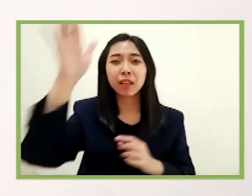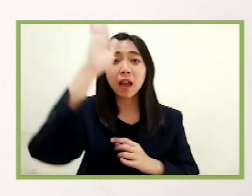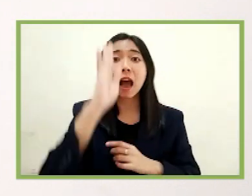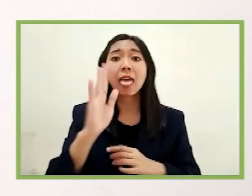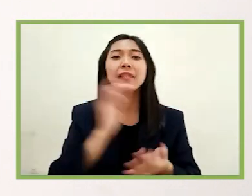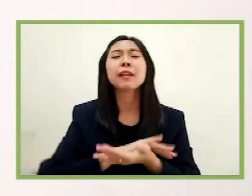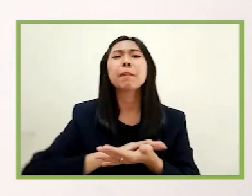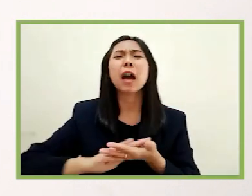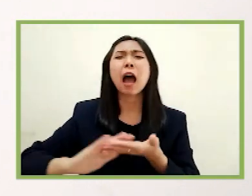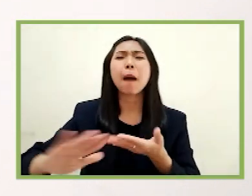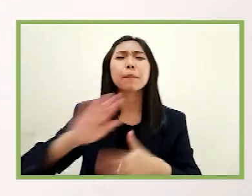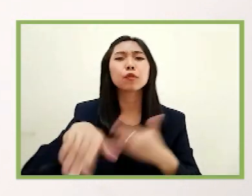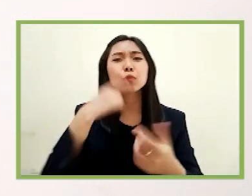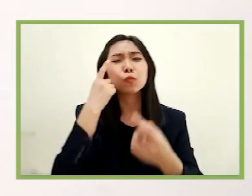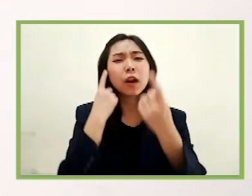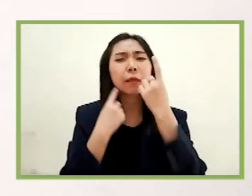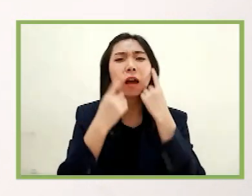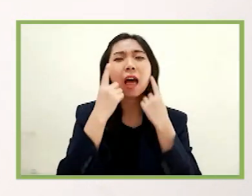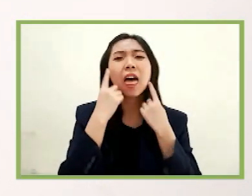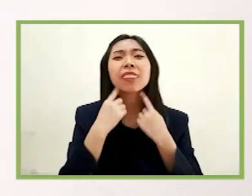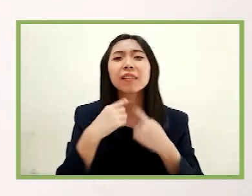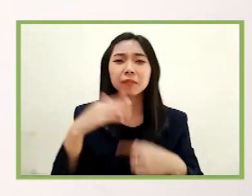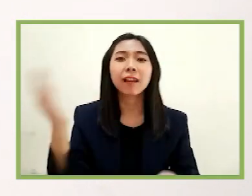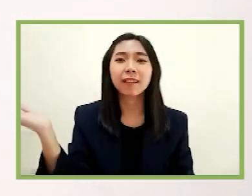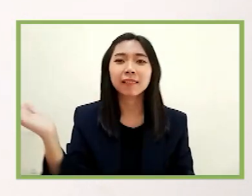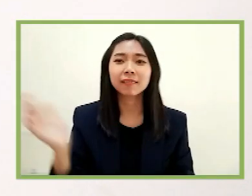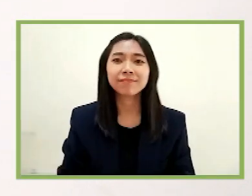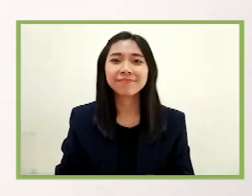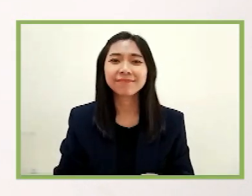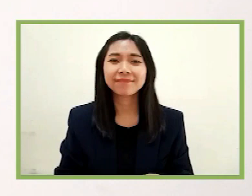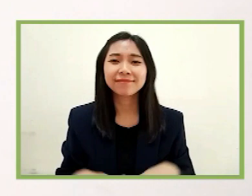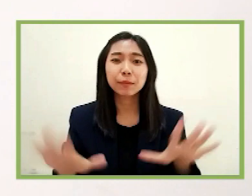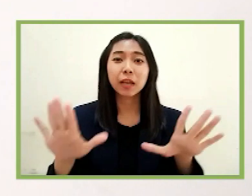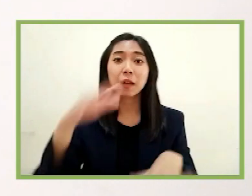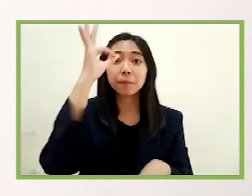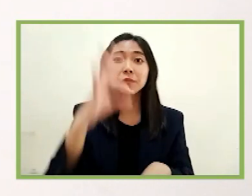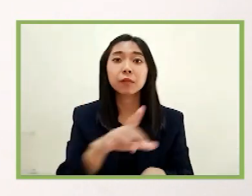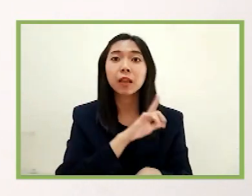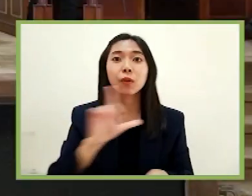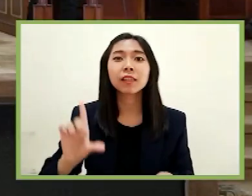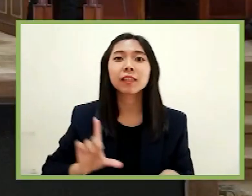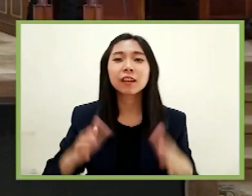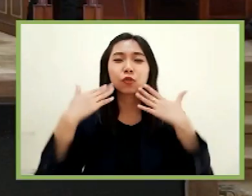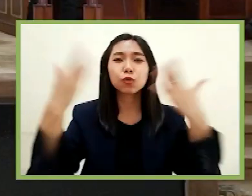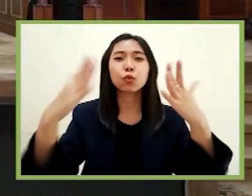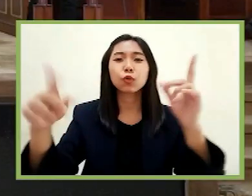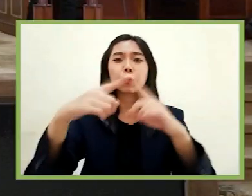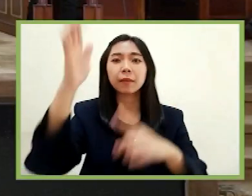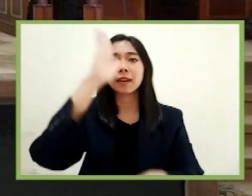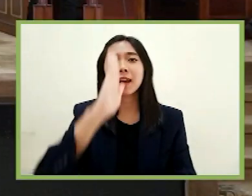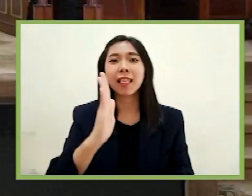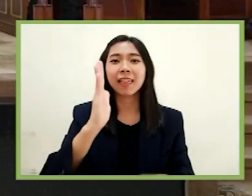menghapus segala air mata dari mata mereka demikianlah Sabda Tuhan syukur